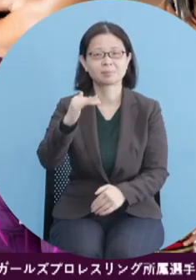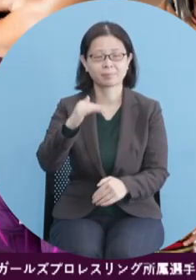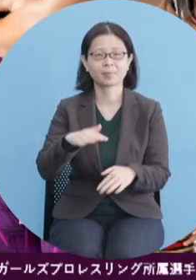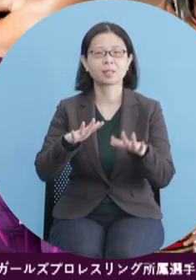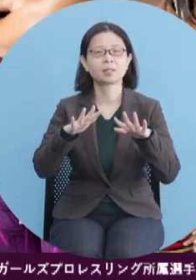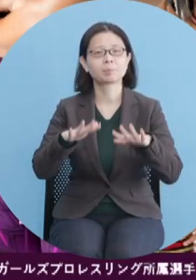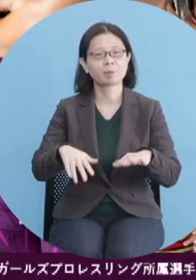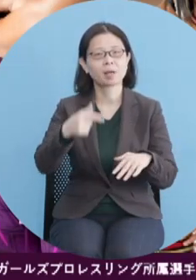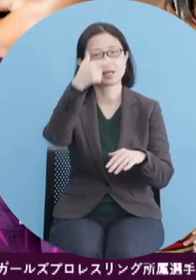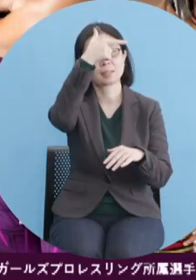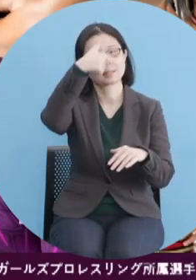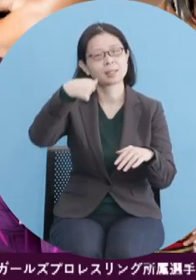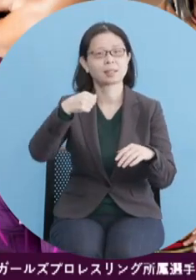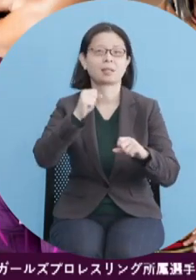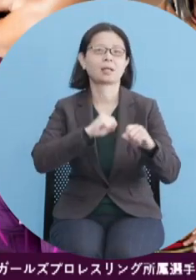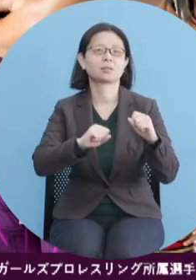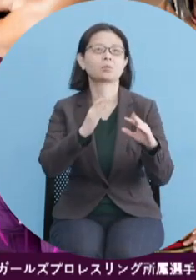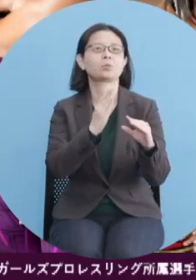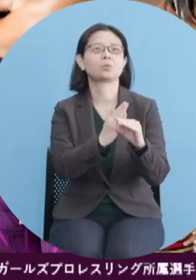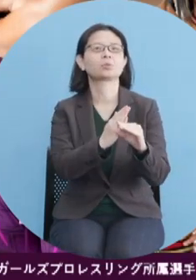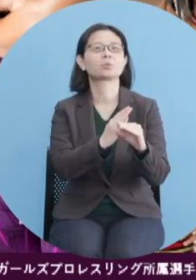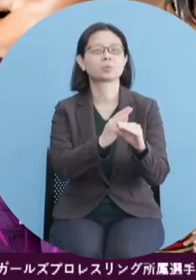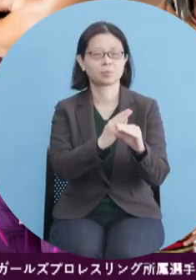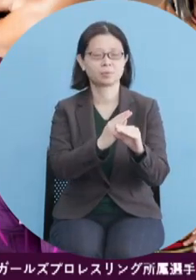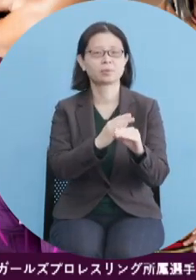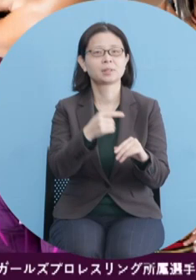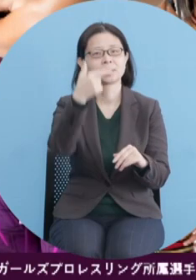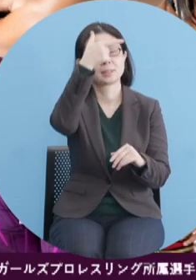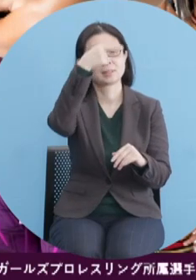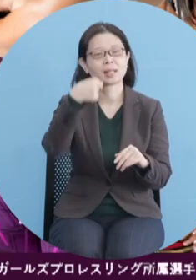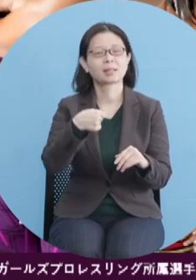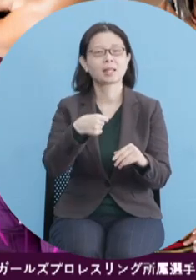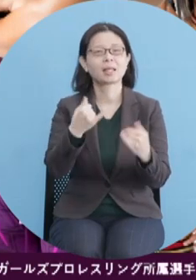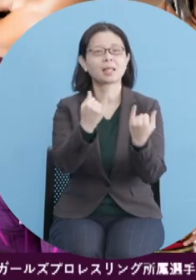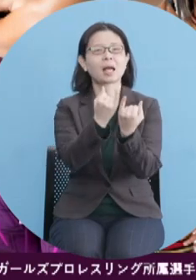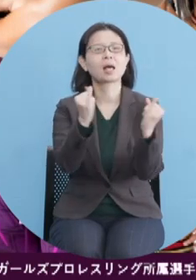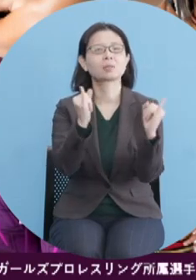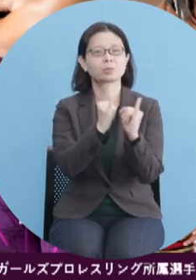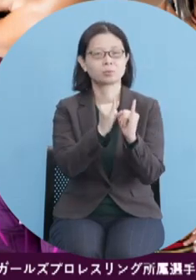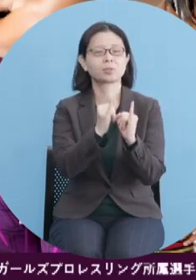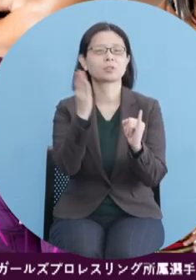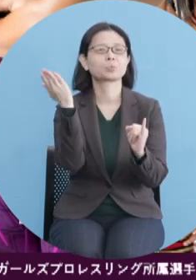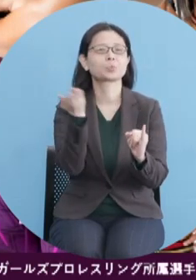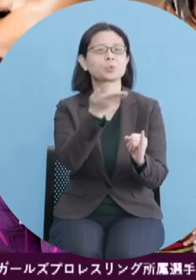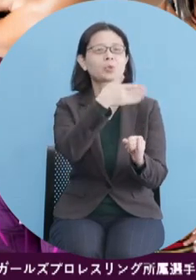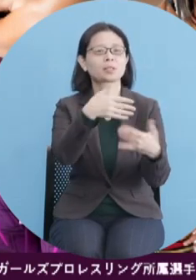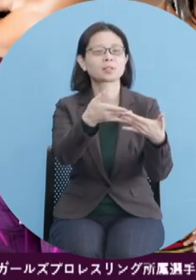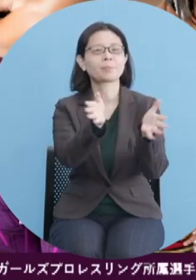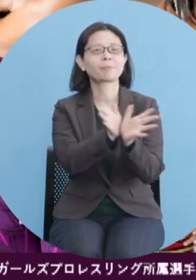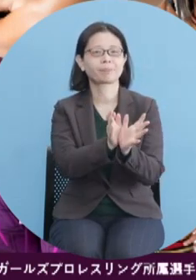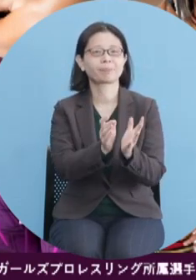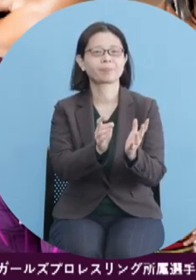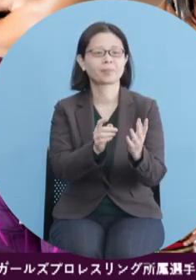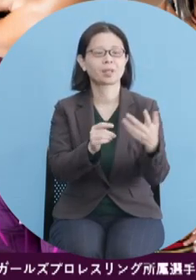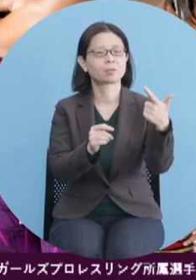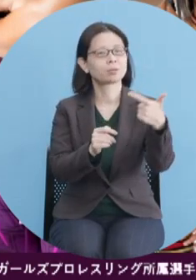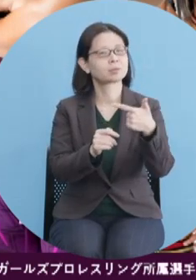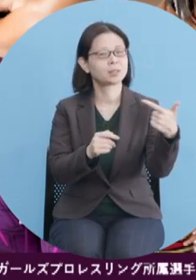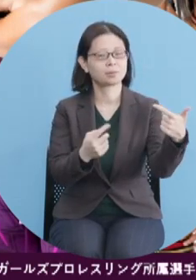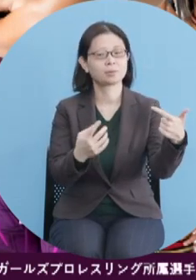えその方含めてえ仙台ガールズプロレスリングの方え6名ぐらいの方